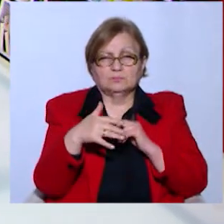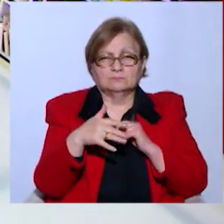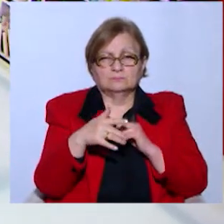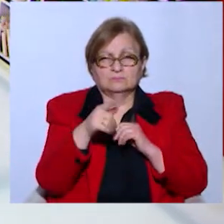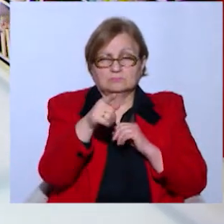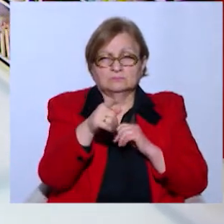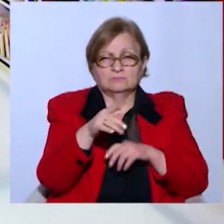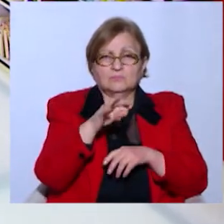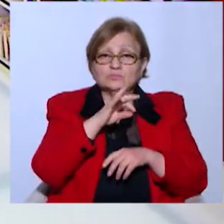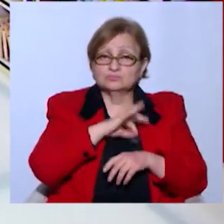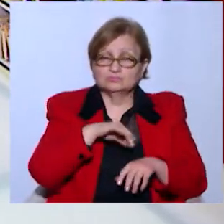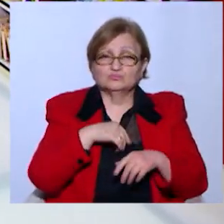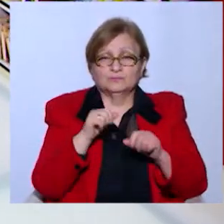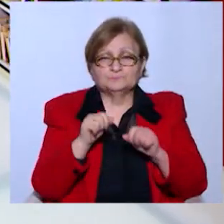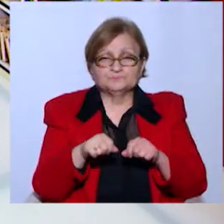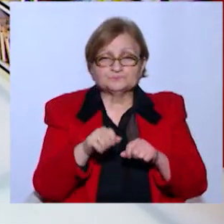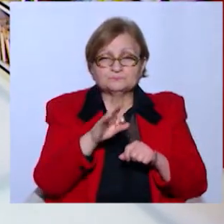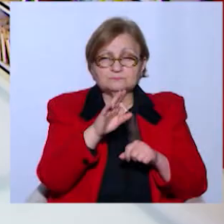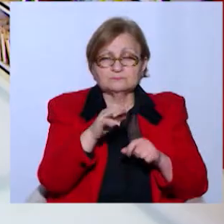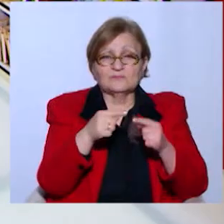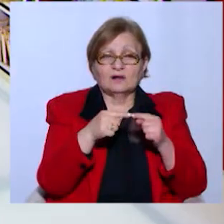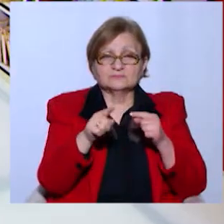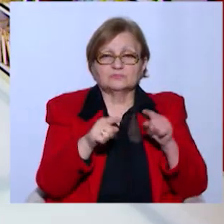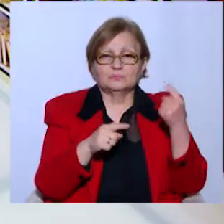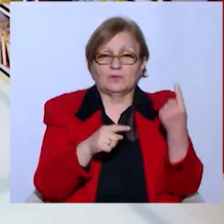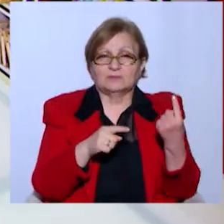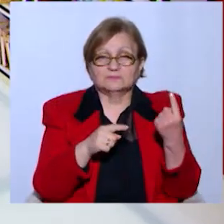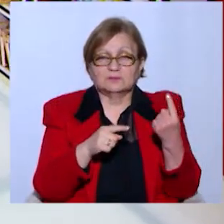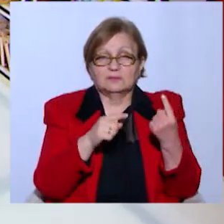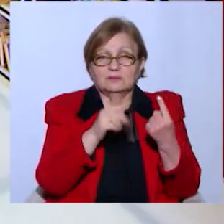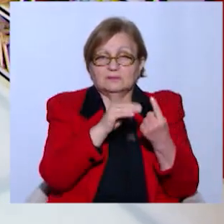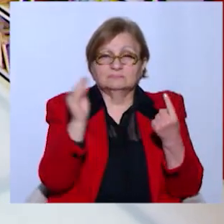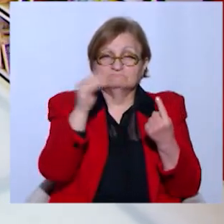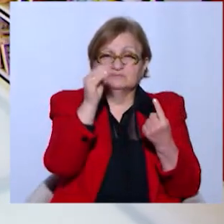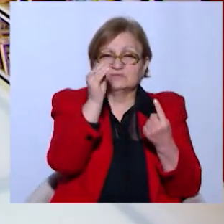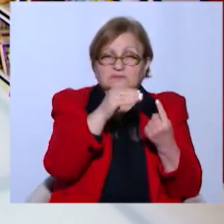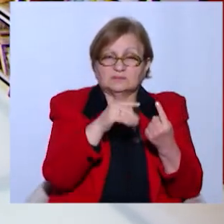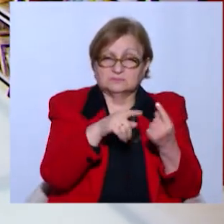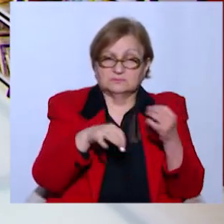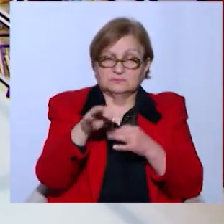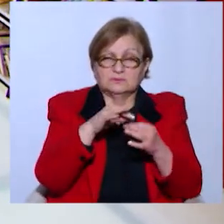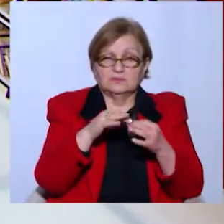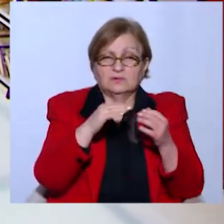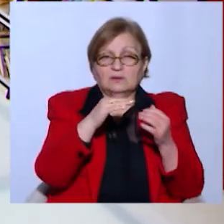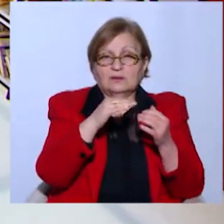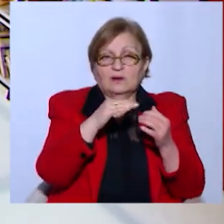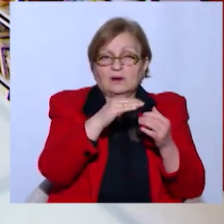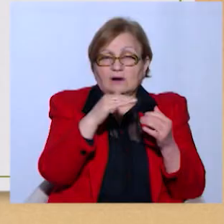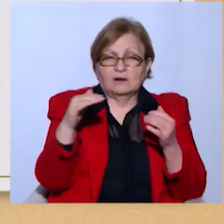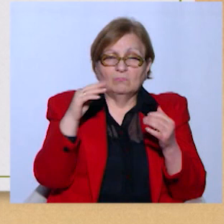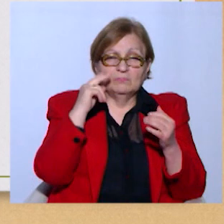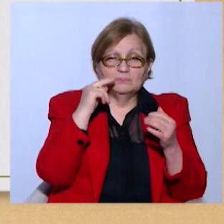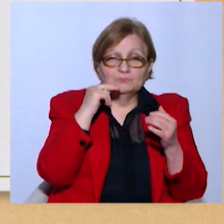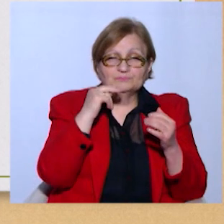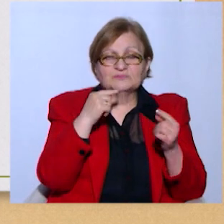ამ ჯამის ამ ფორმულის გამოყენება შეგვეძლო, რადგან Q-1-ისგან განსხვავებული არის, რადგან ზრდადი არის პროგრესია. მრიცხველი რომ დავშალოთ